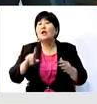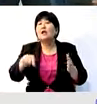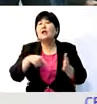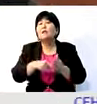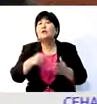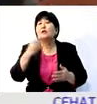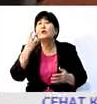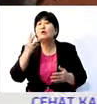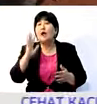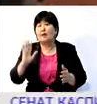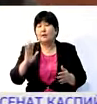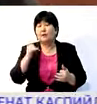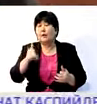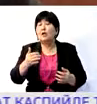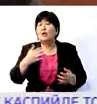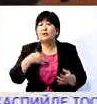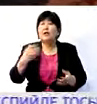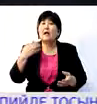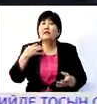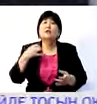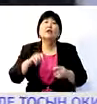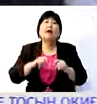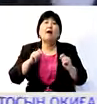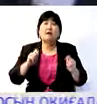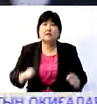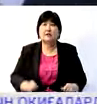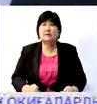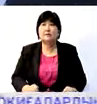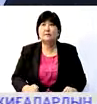бар. Солардың бірі міне біздің Сыр өңірінде ашылды.